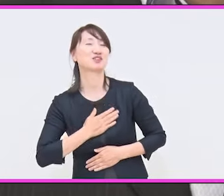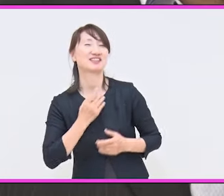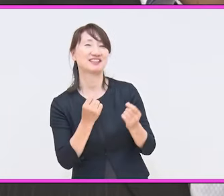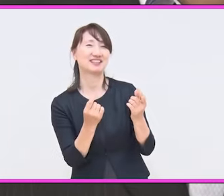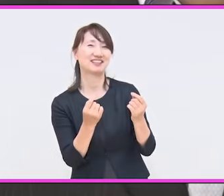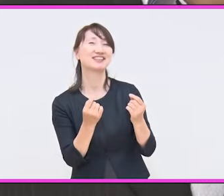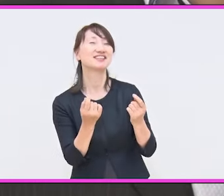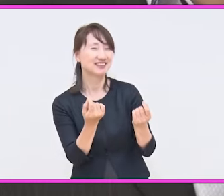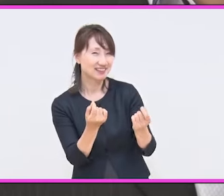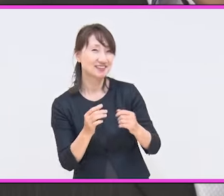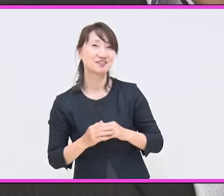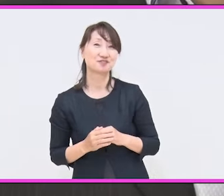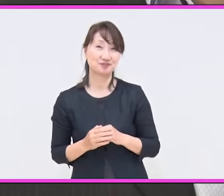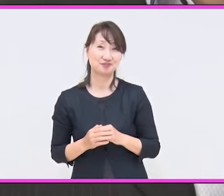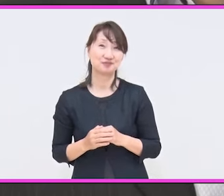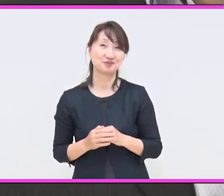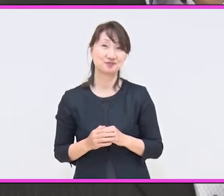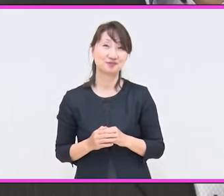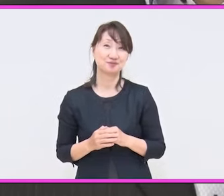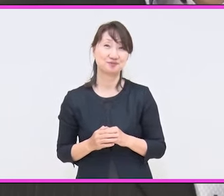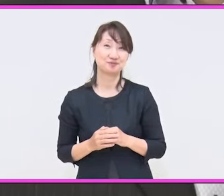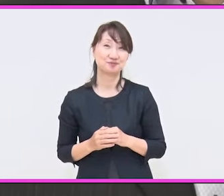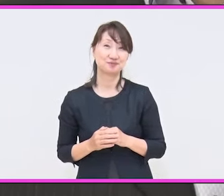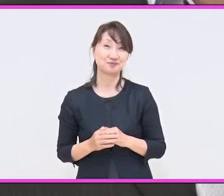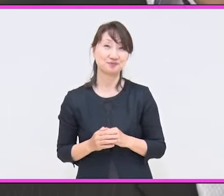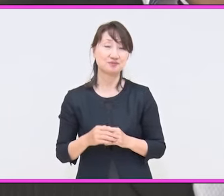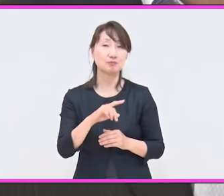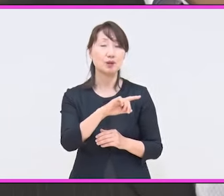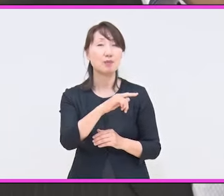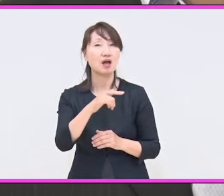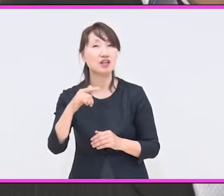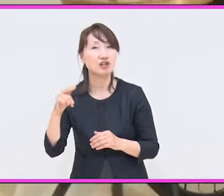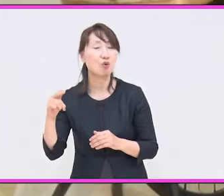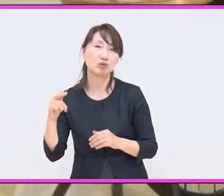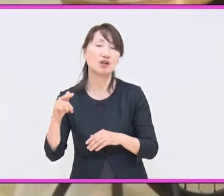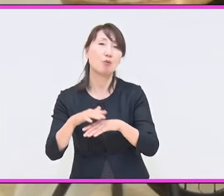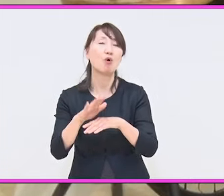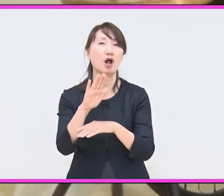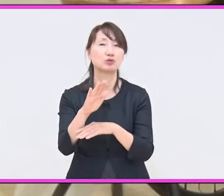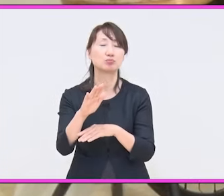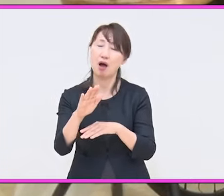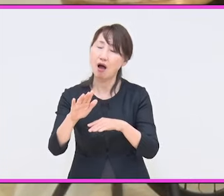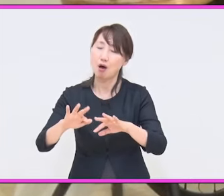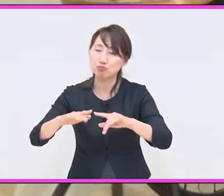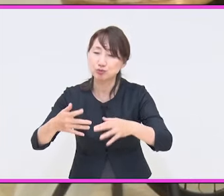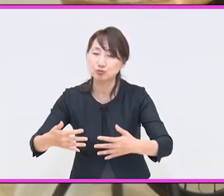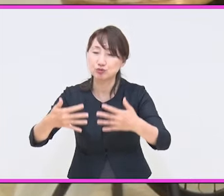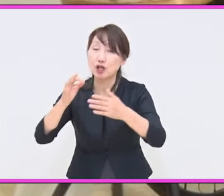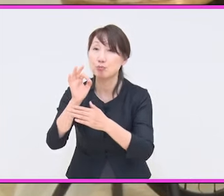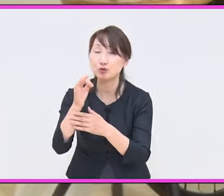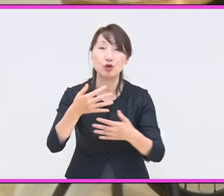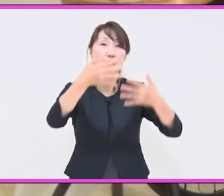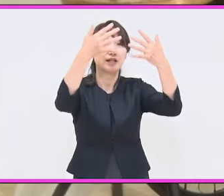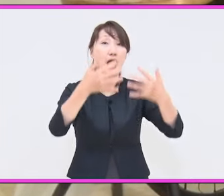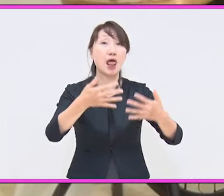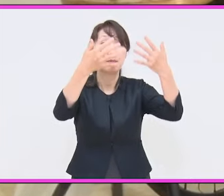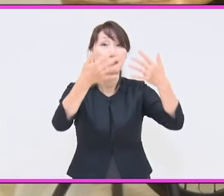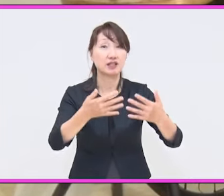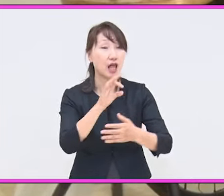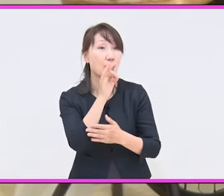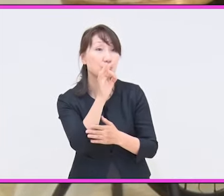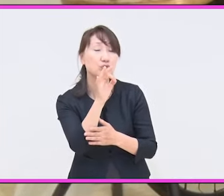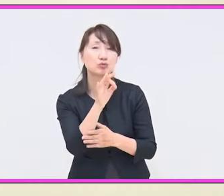ね、うん、パラリンピックで、まあ、いろんな見方があると思うんで、オンラインで見るとかテレビで見るとかっていろんな方法で見ていただけ